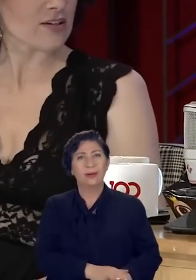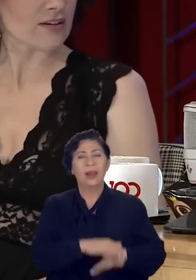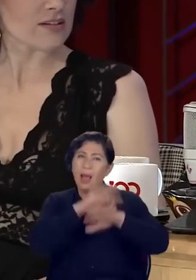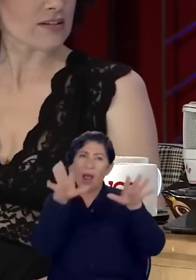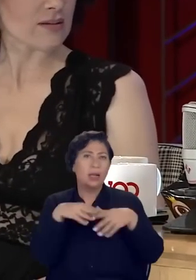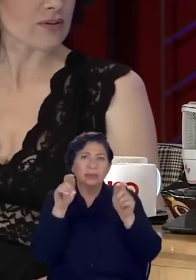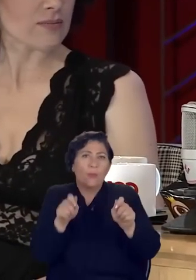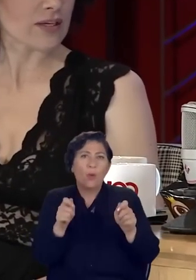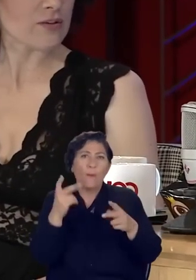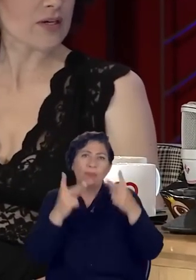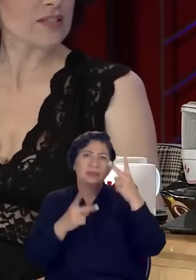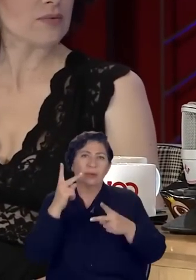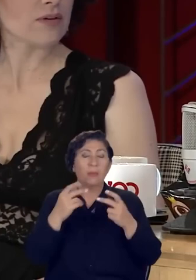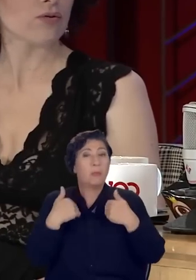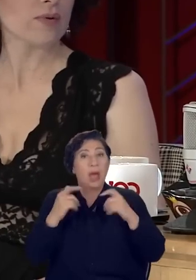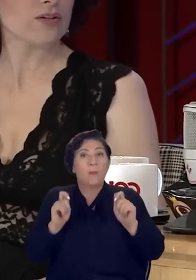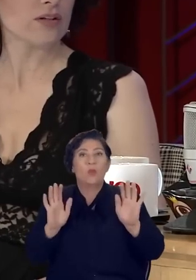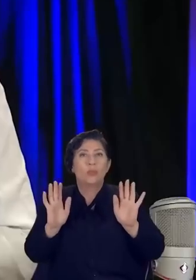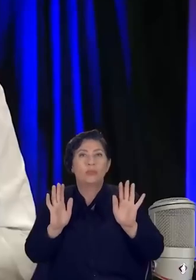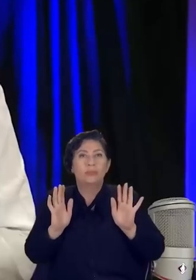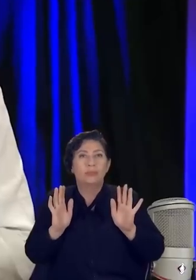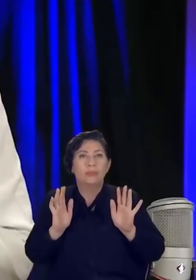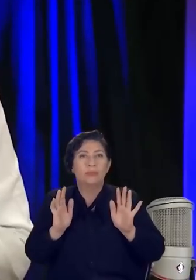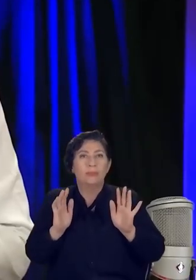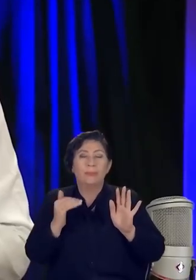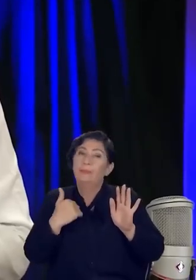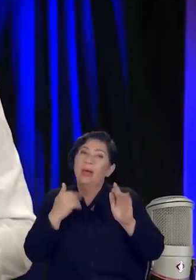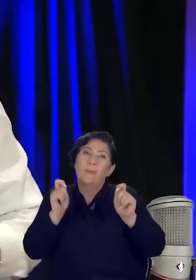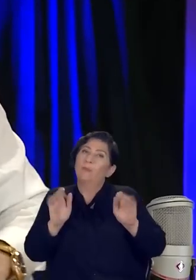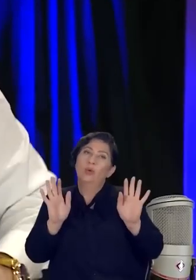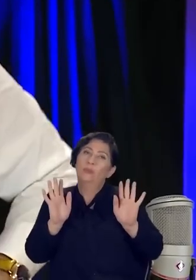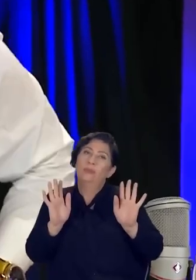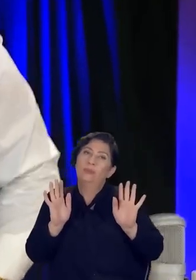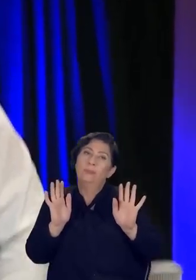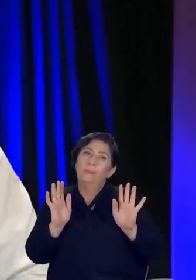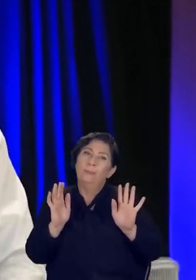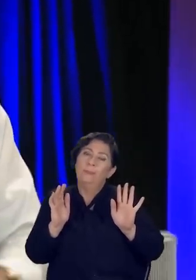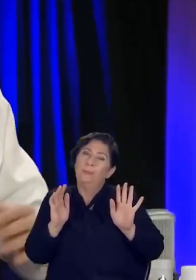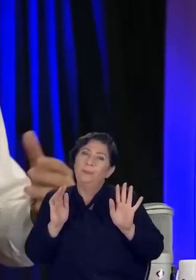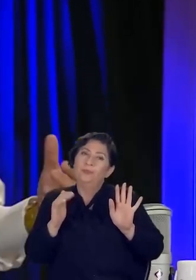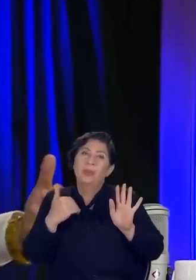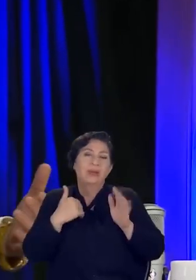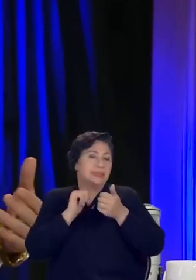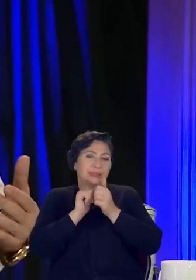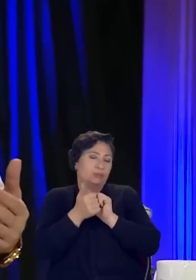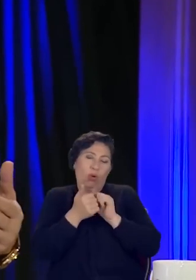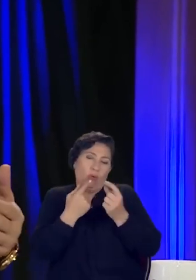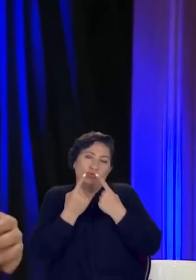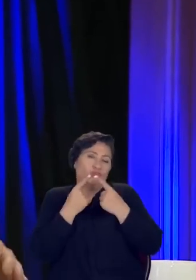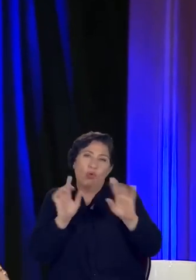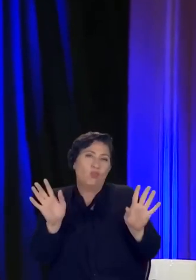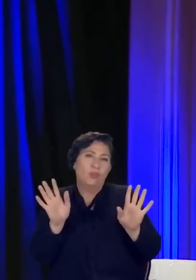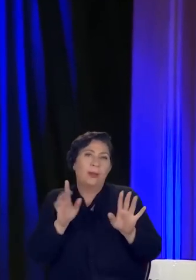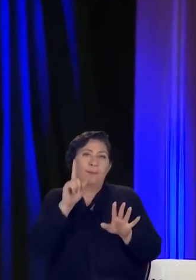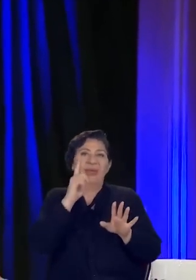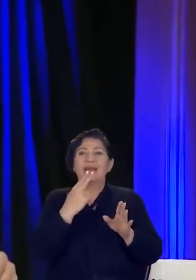herkes geçer aslında zaman zaman. Ben geçmiyorum. Yok, ben geçiyorsunuz. Ben geçmiyorum. Yani ben hiç spora geçmiyorum.